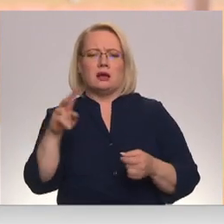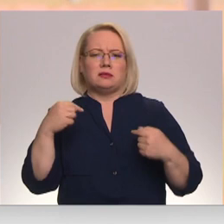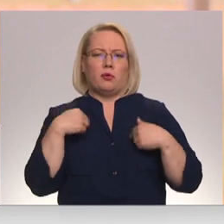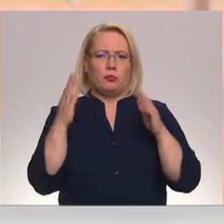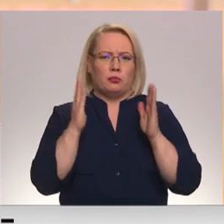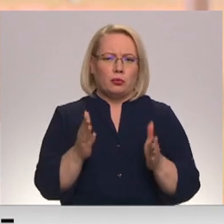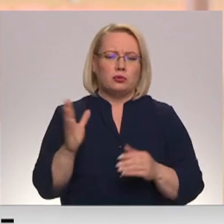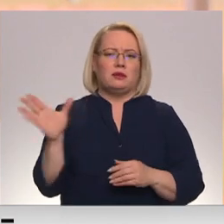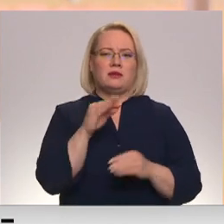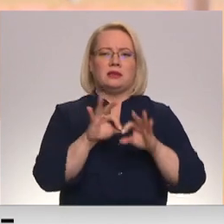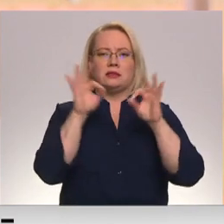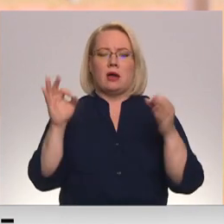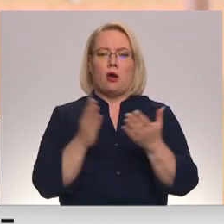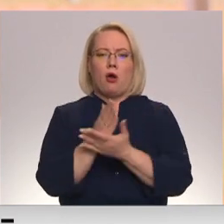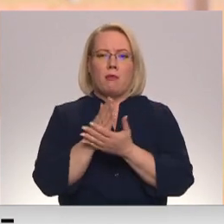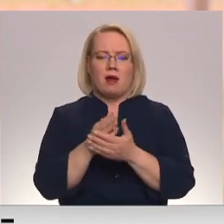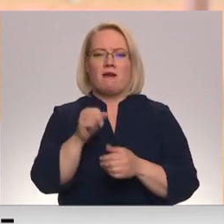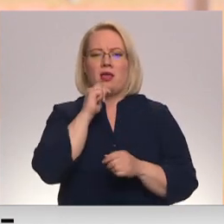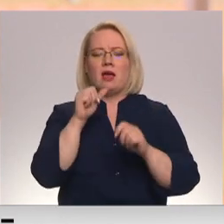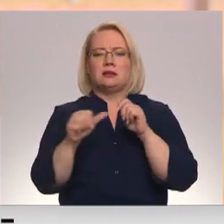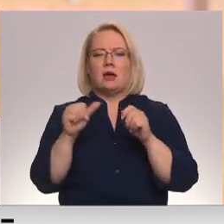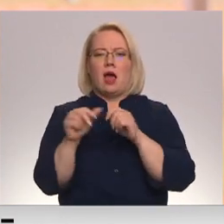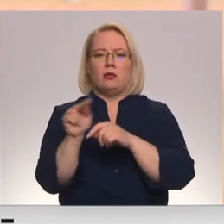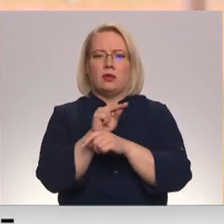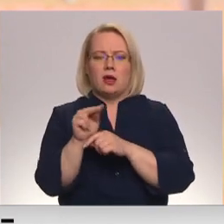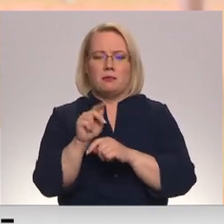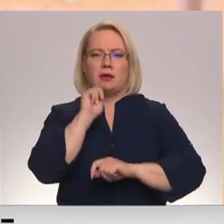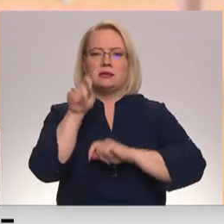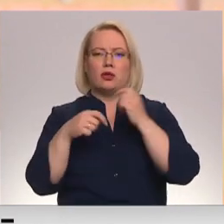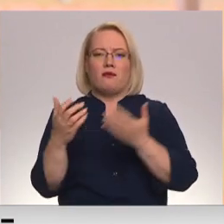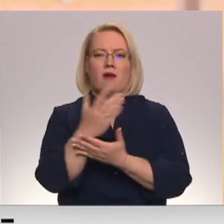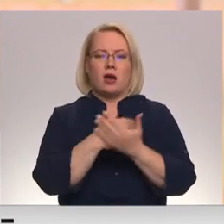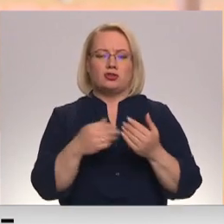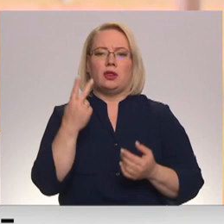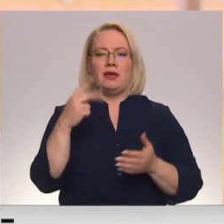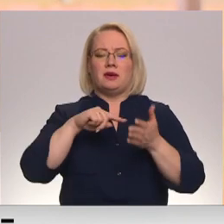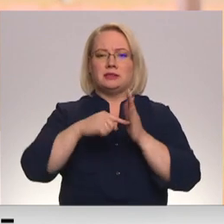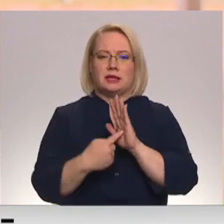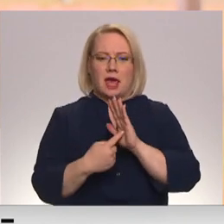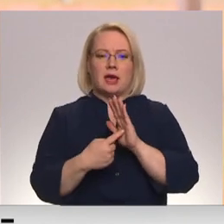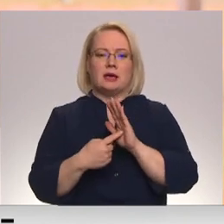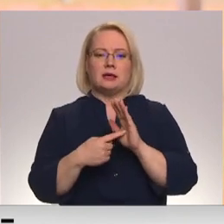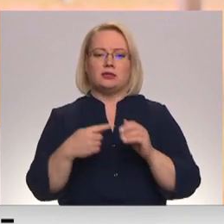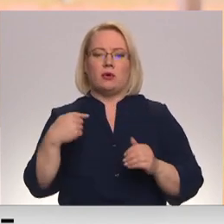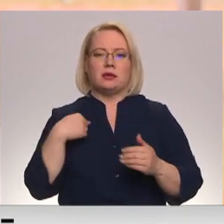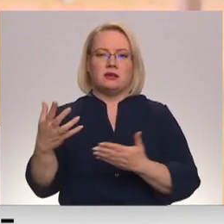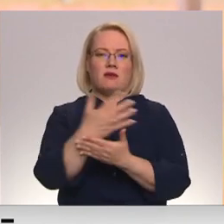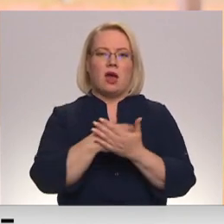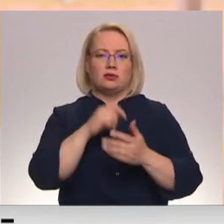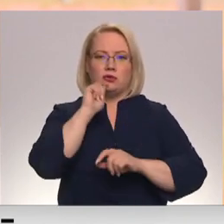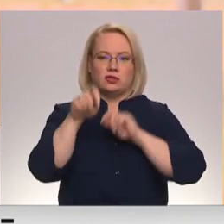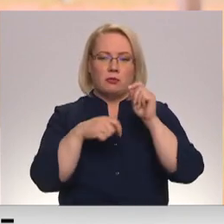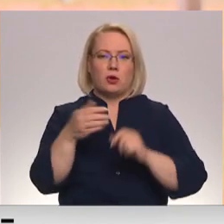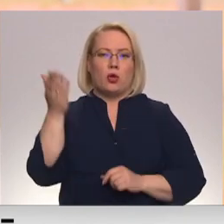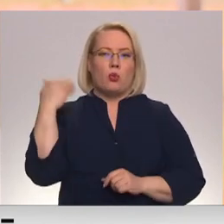Sākas tas viss ar operāciju, tad ar zāļu terapiju, tad ar ziedojumu vākšanu. Divas reizes man stāstā ir nācies vākt ziedojumus, tādēļ, ka tajā